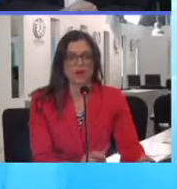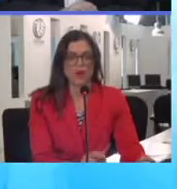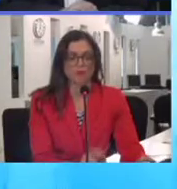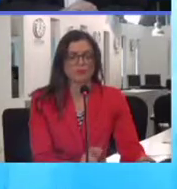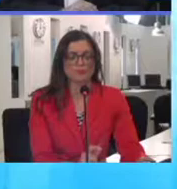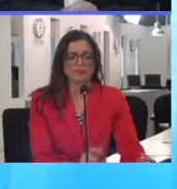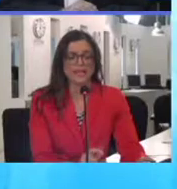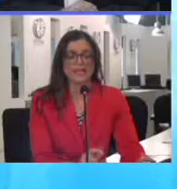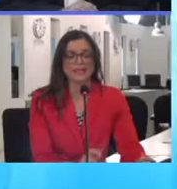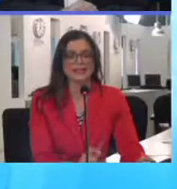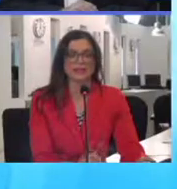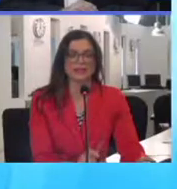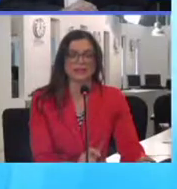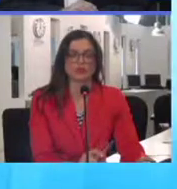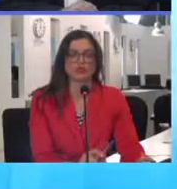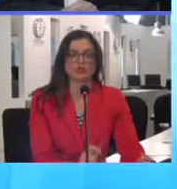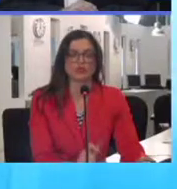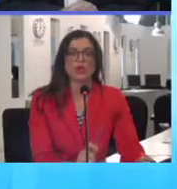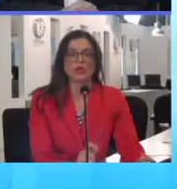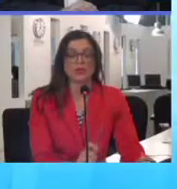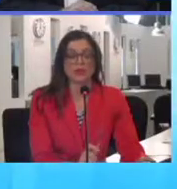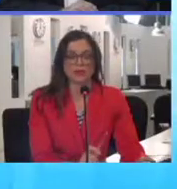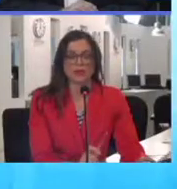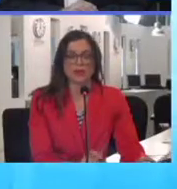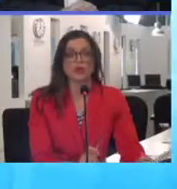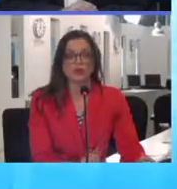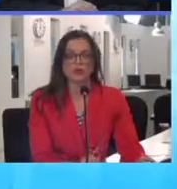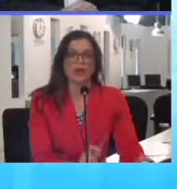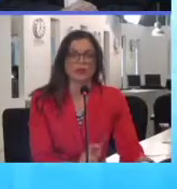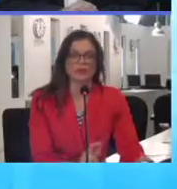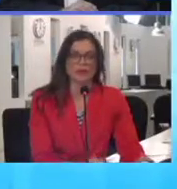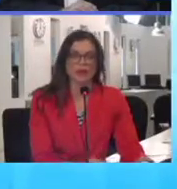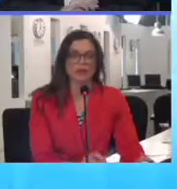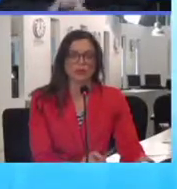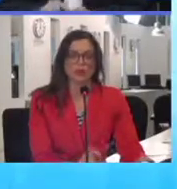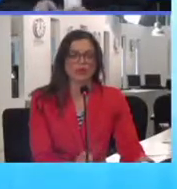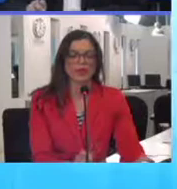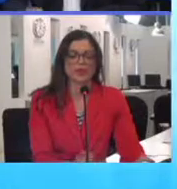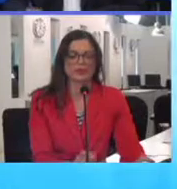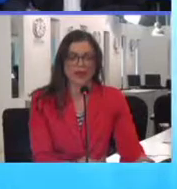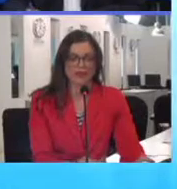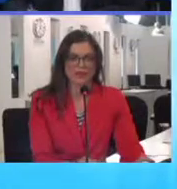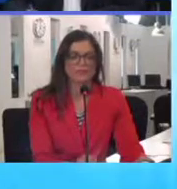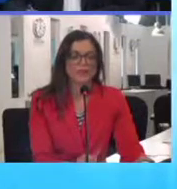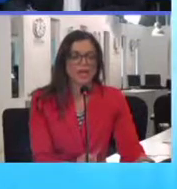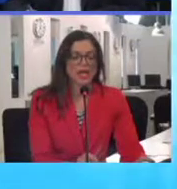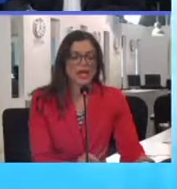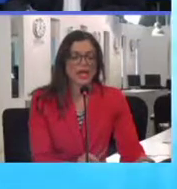μεταφοράς, όμως τελικά τη Τετάρτη θα λειτουργήσουν, θα υπάρχουν λεωφορεία από τις 9 το πρωί ως 9 το